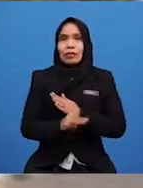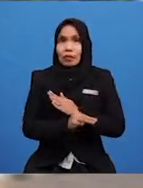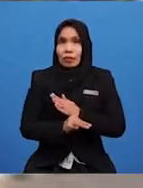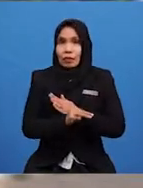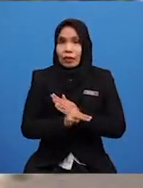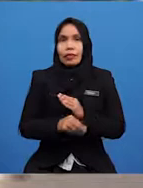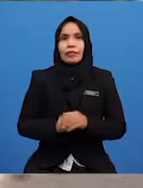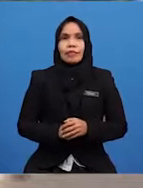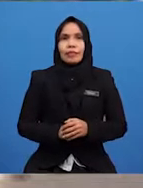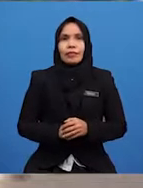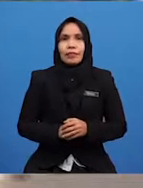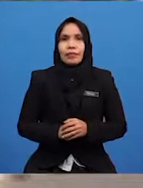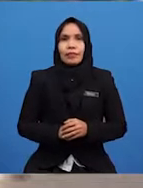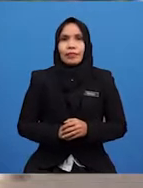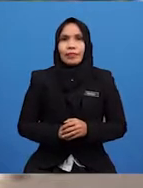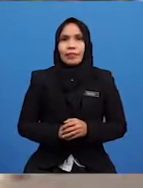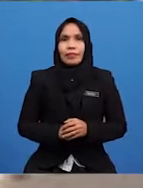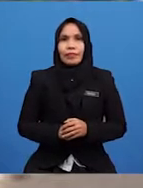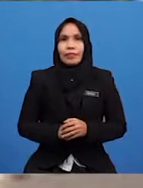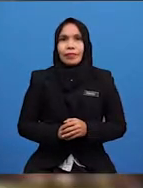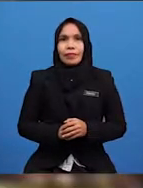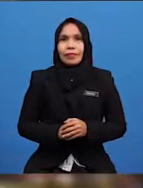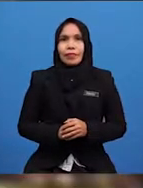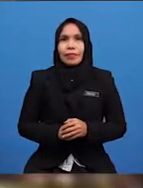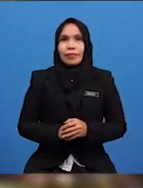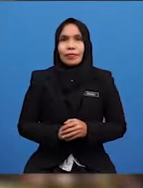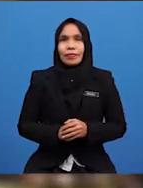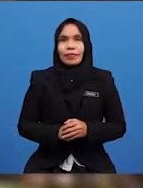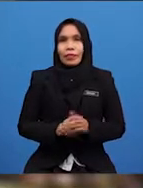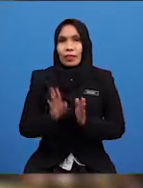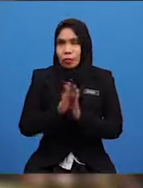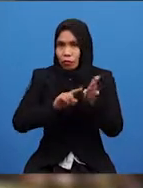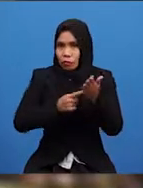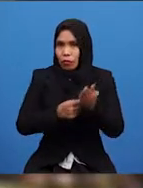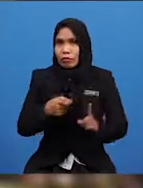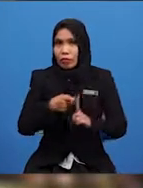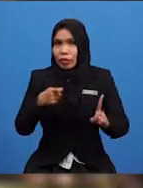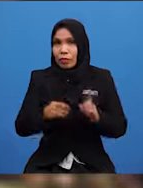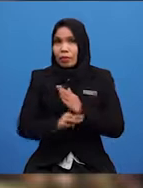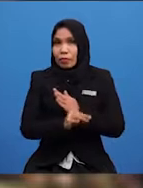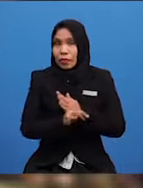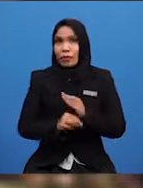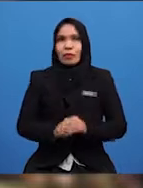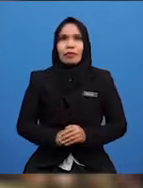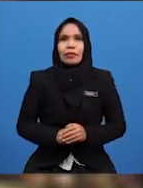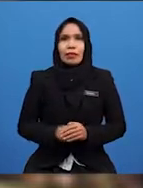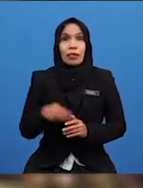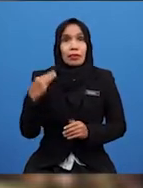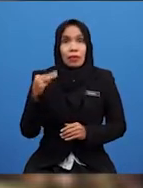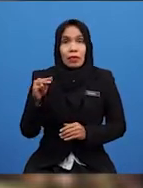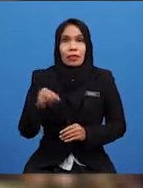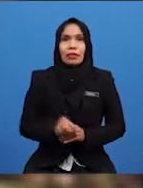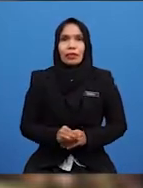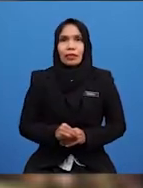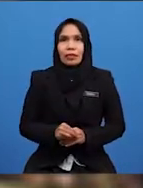sifat mubaligh yang mendorong penyebaran Islam. Bermula dari Melaka, mereka juga menyebarkan Islam